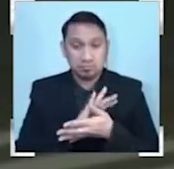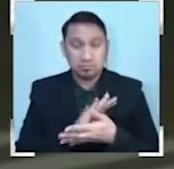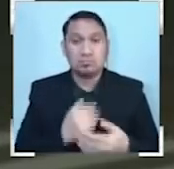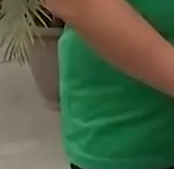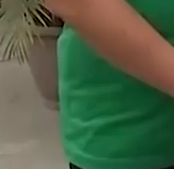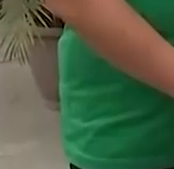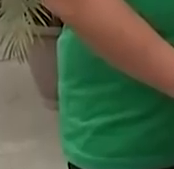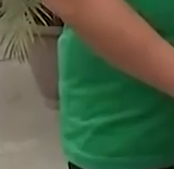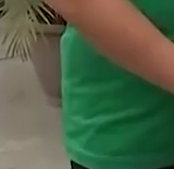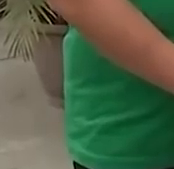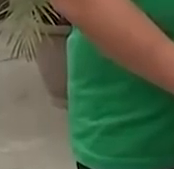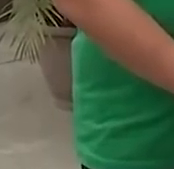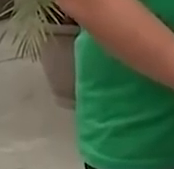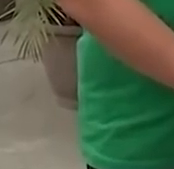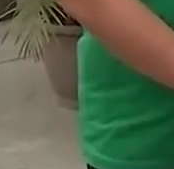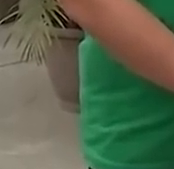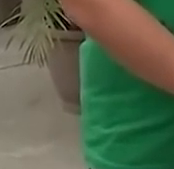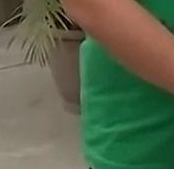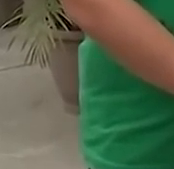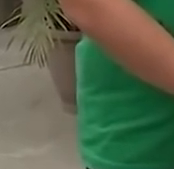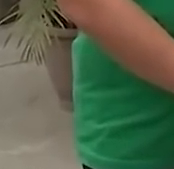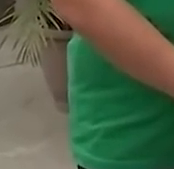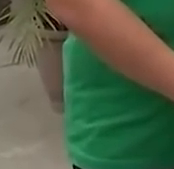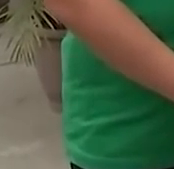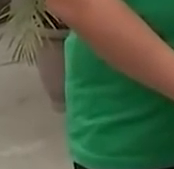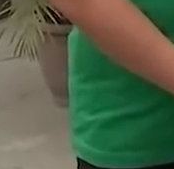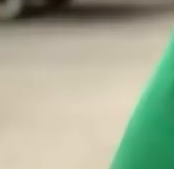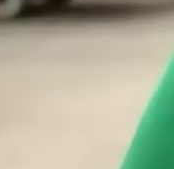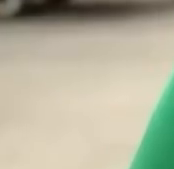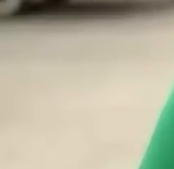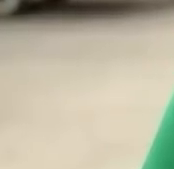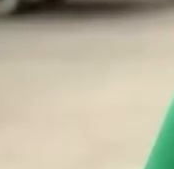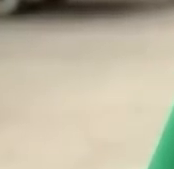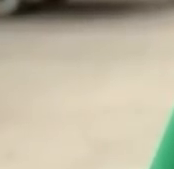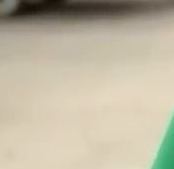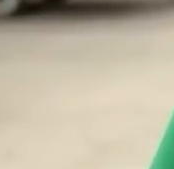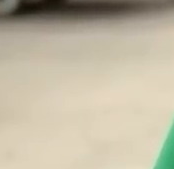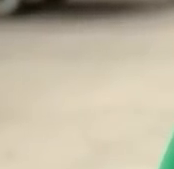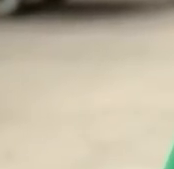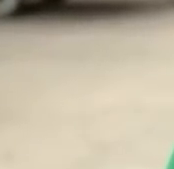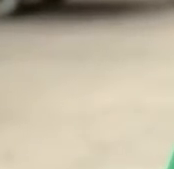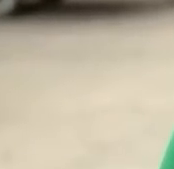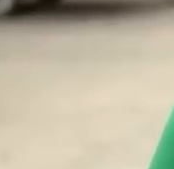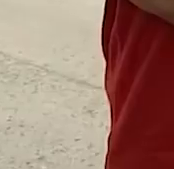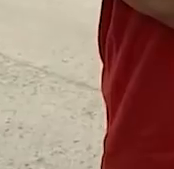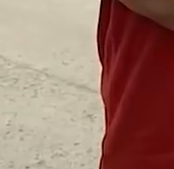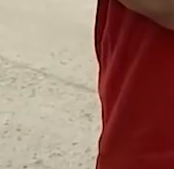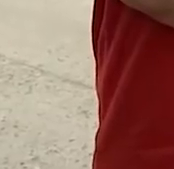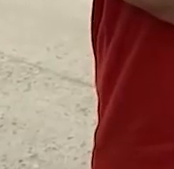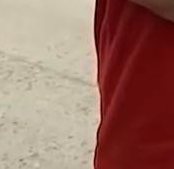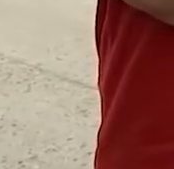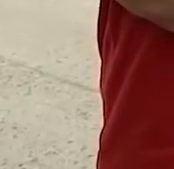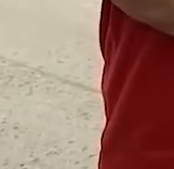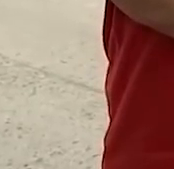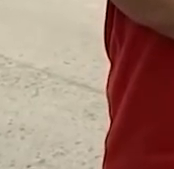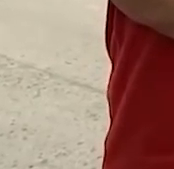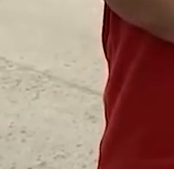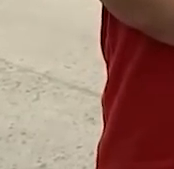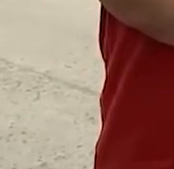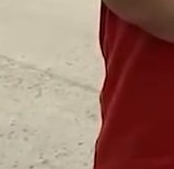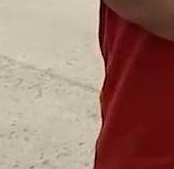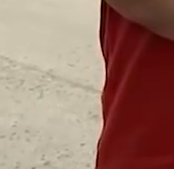emergencies. Halos dalawang taon nang nakatalaga si Cristita sa bakunahan sa Tondo, Maynila bilang barangay health